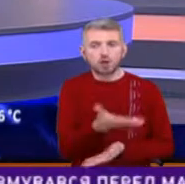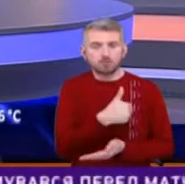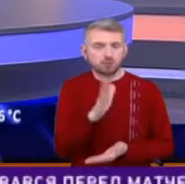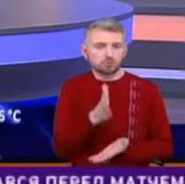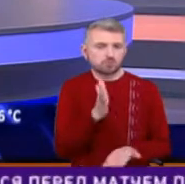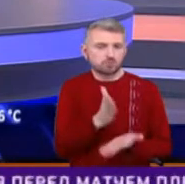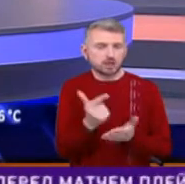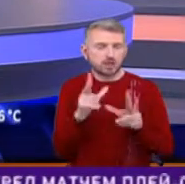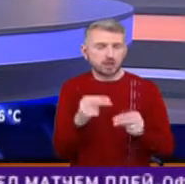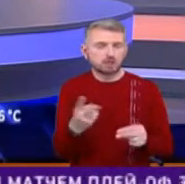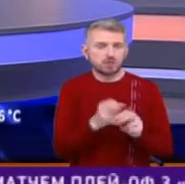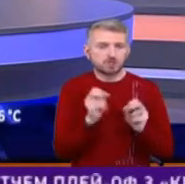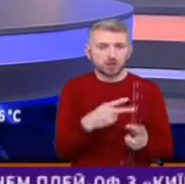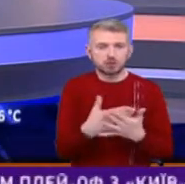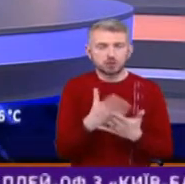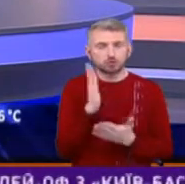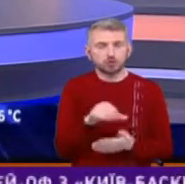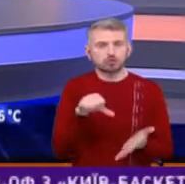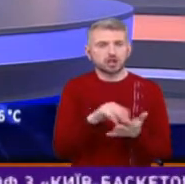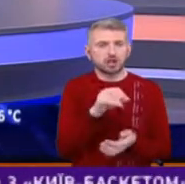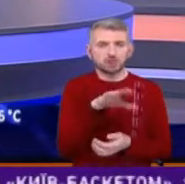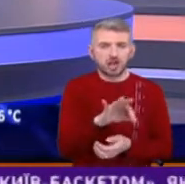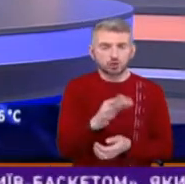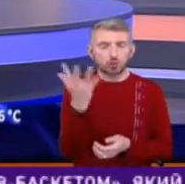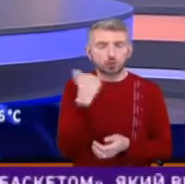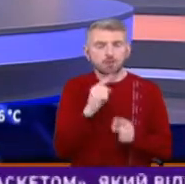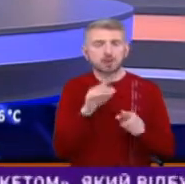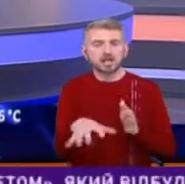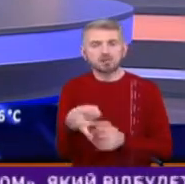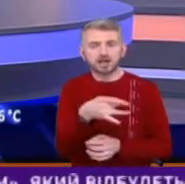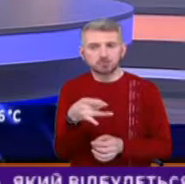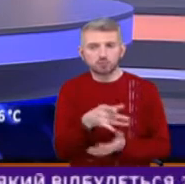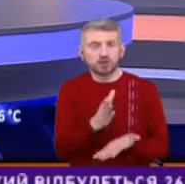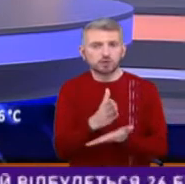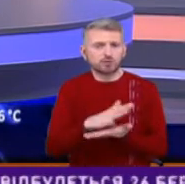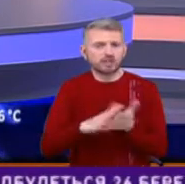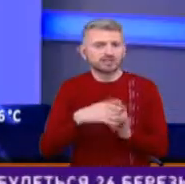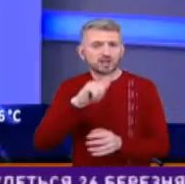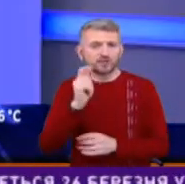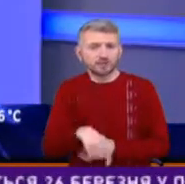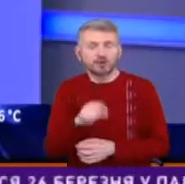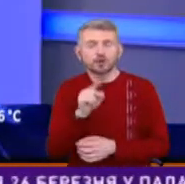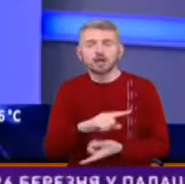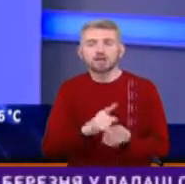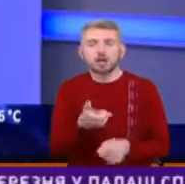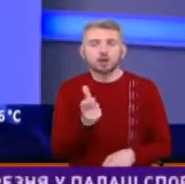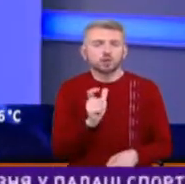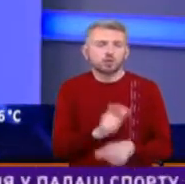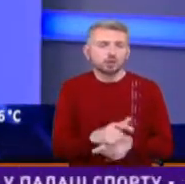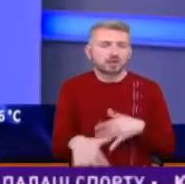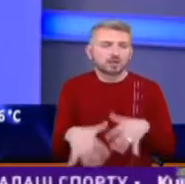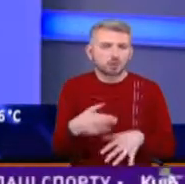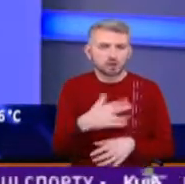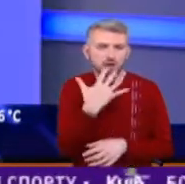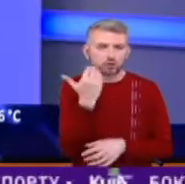матимемо гарантії безпеки, наприклад, станемо членами НАТО. Коли парламентська республіка перебуває в стані війни, вона стає дуже вразливою для зовнішнього